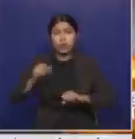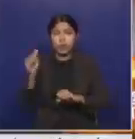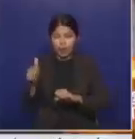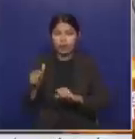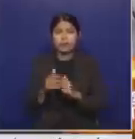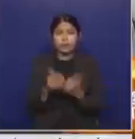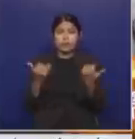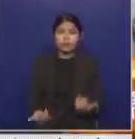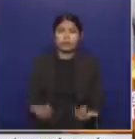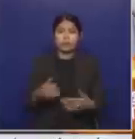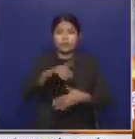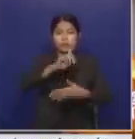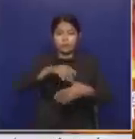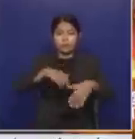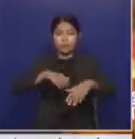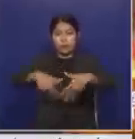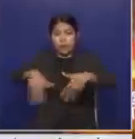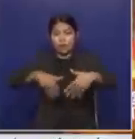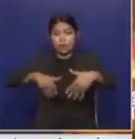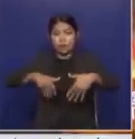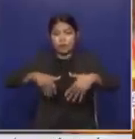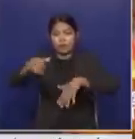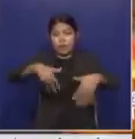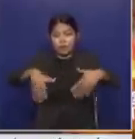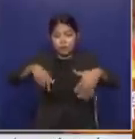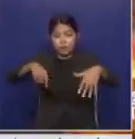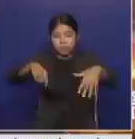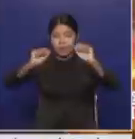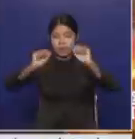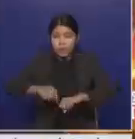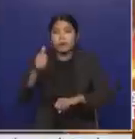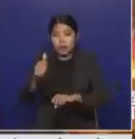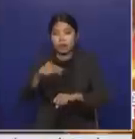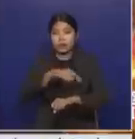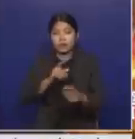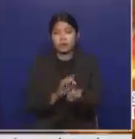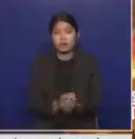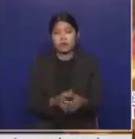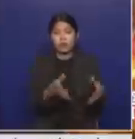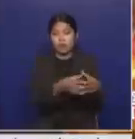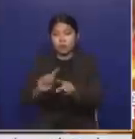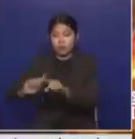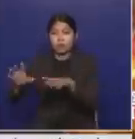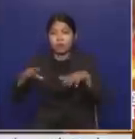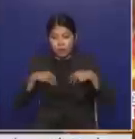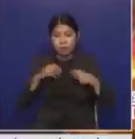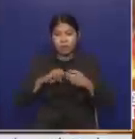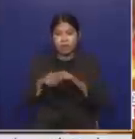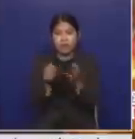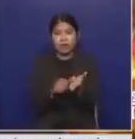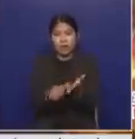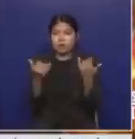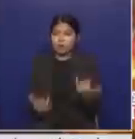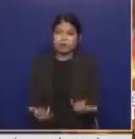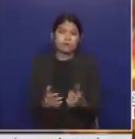น้อยก็จะมีการทำประชามติที่ทุกฝ่ายยอมรับแต่ก่อนที่ขายความขัดแย้งที่เกิดขึ้นนี้ผมยืนยันกับท่านประธาน